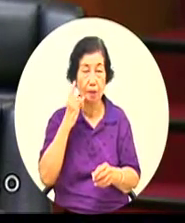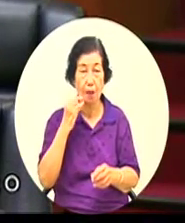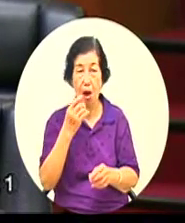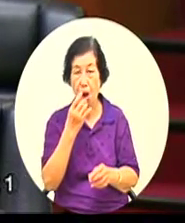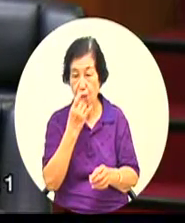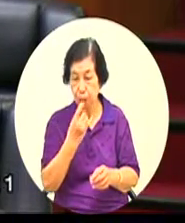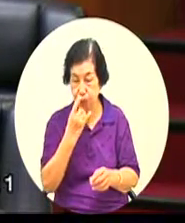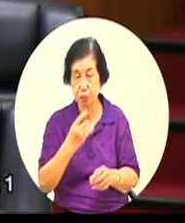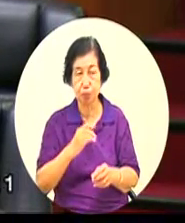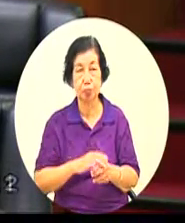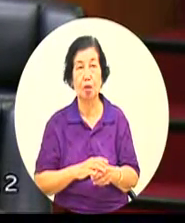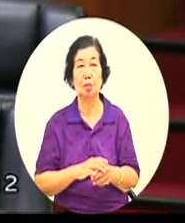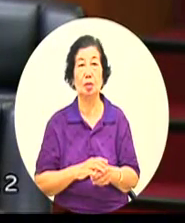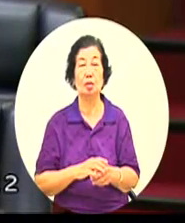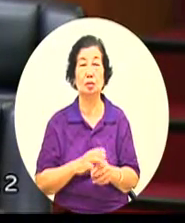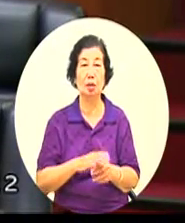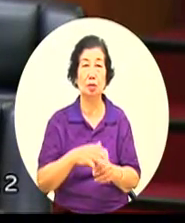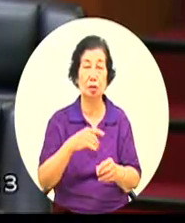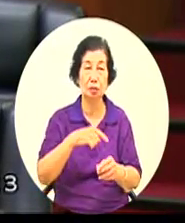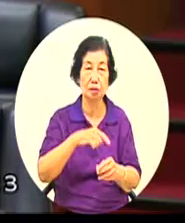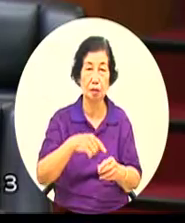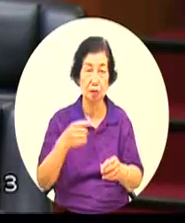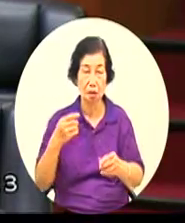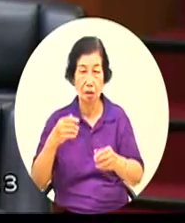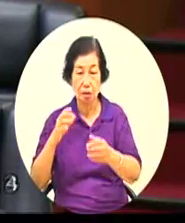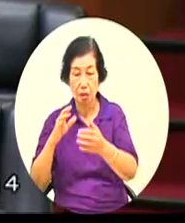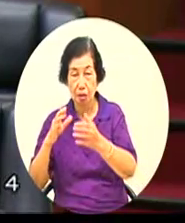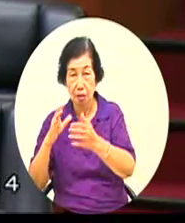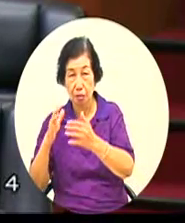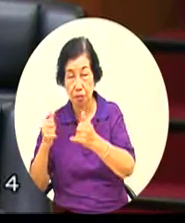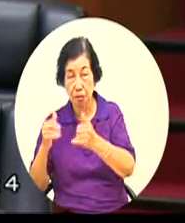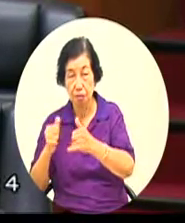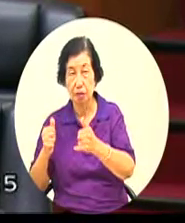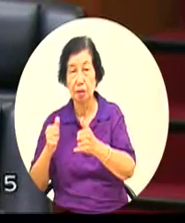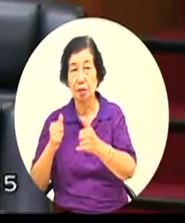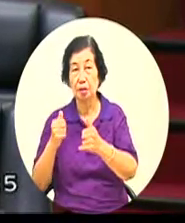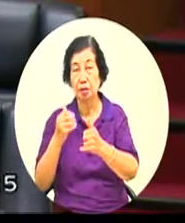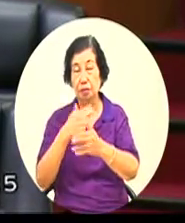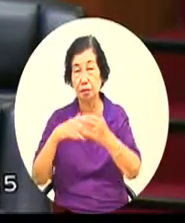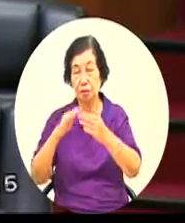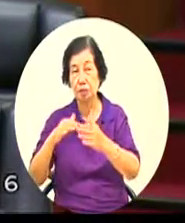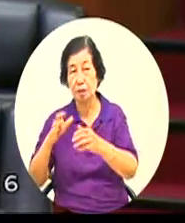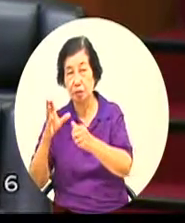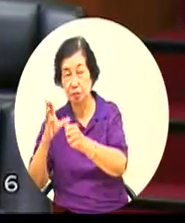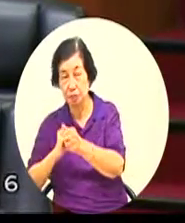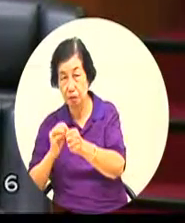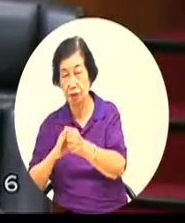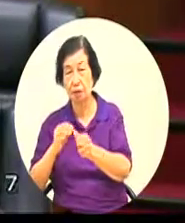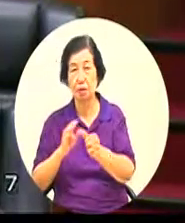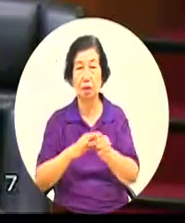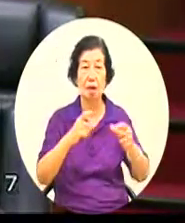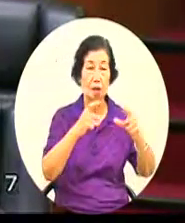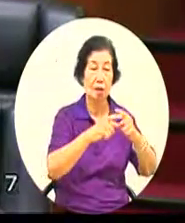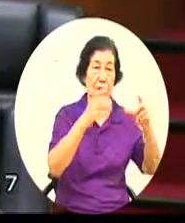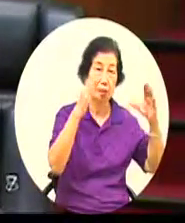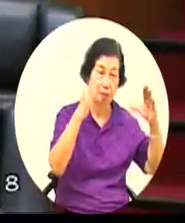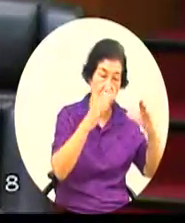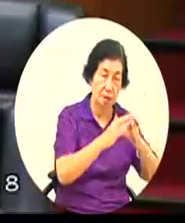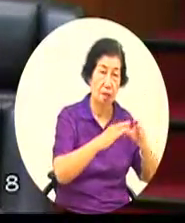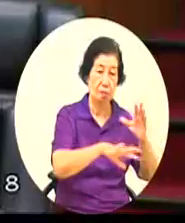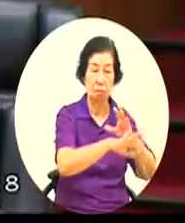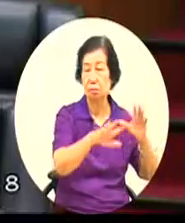一回家就是讲布农族语了，要不然就是讲国语，所以在学校所学的可能就是等于就